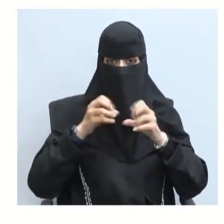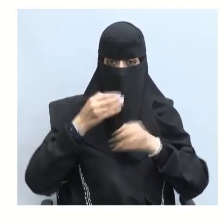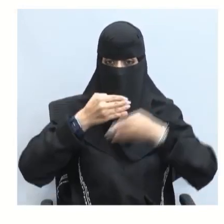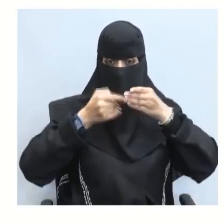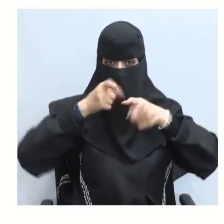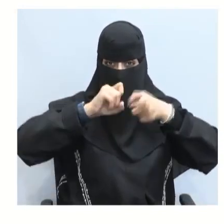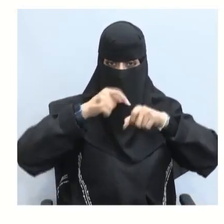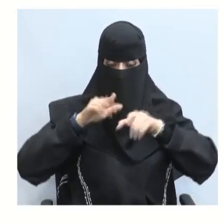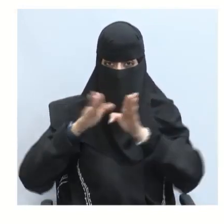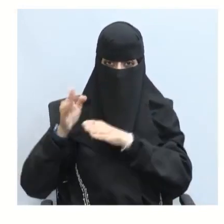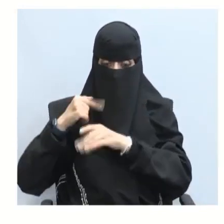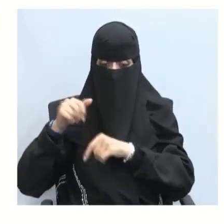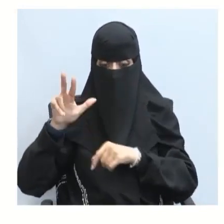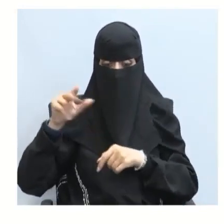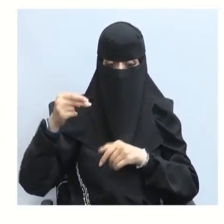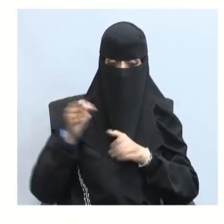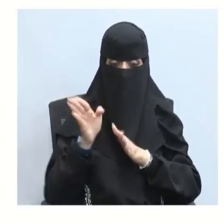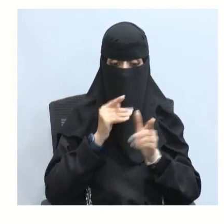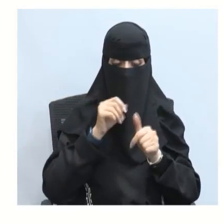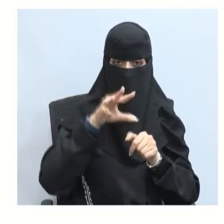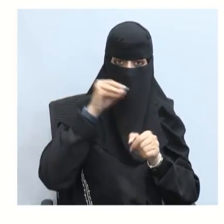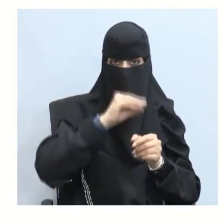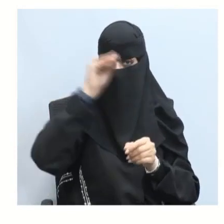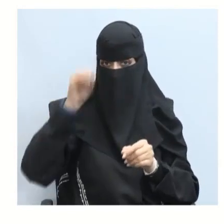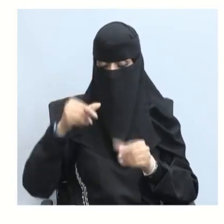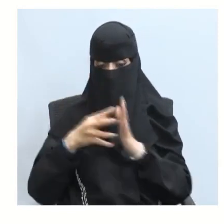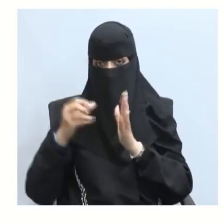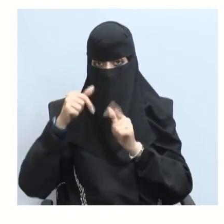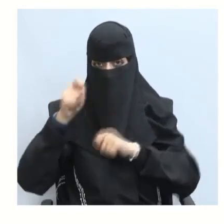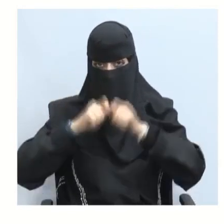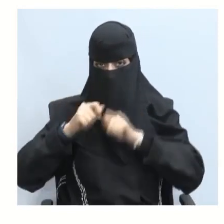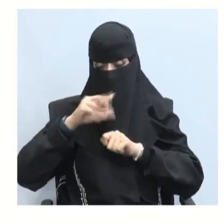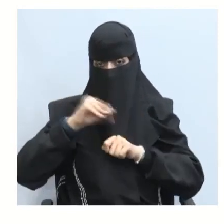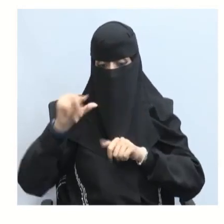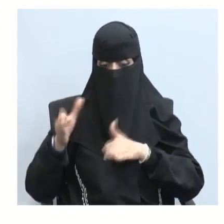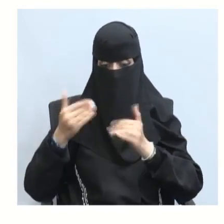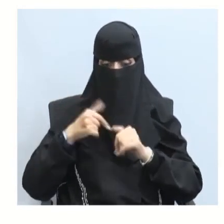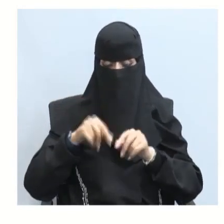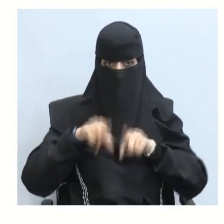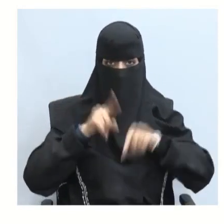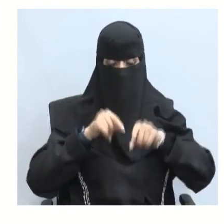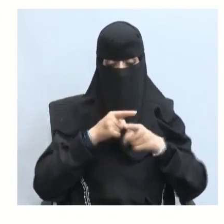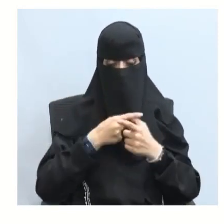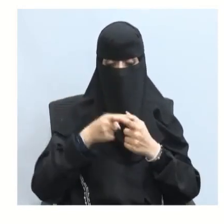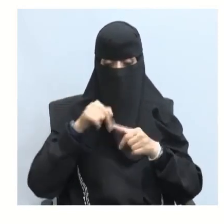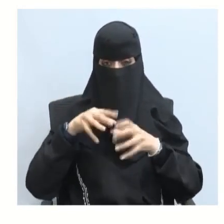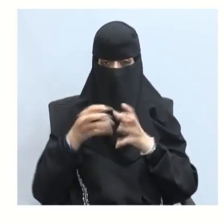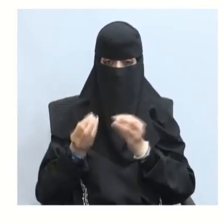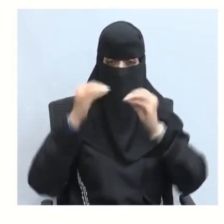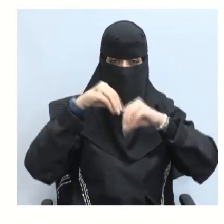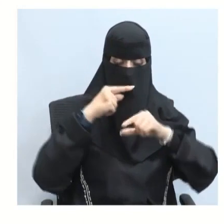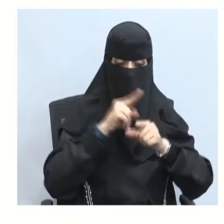العضوي والكيمياء العضويه تعين الهيدروكربونات والنماذج المستخدمه لتمثيلها تفرق بين الهيدروكربونات المشبعه وغير